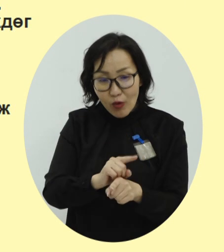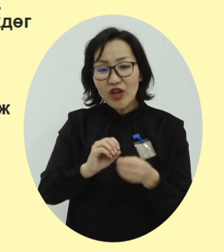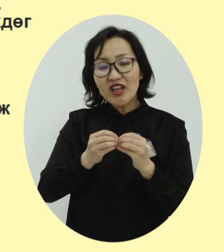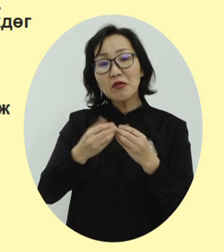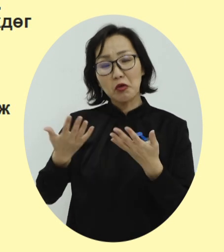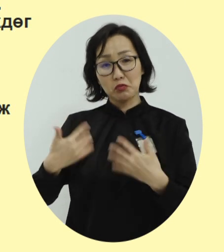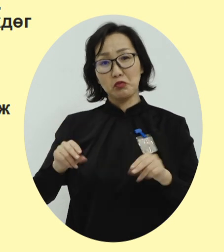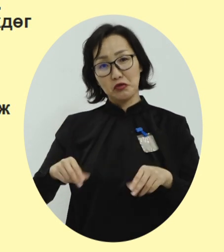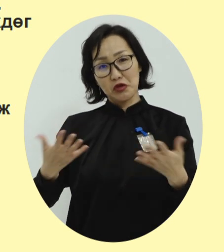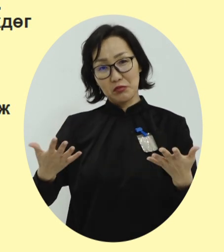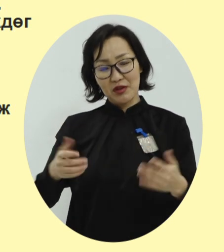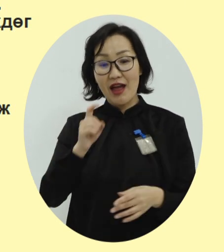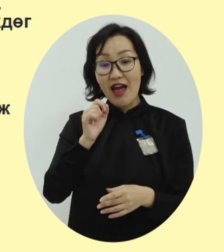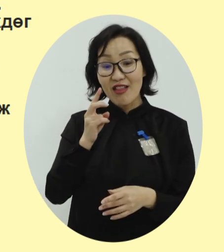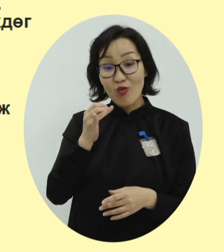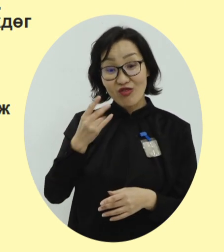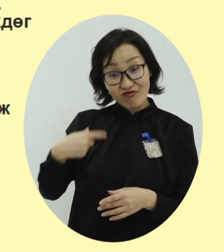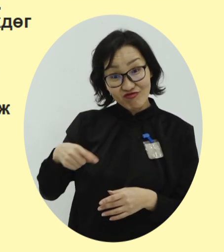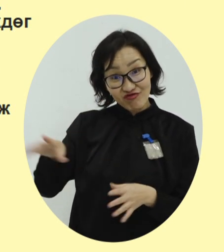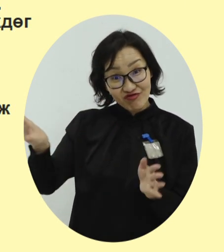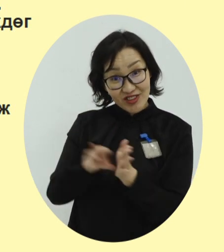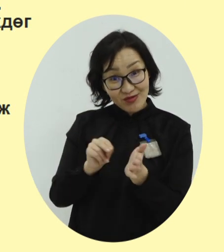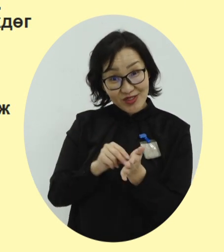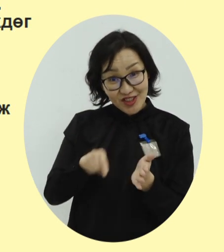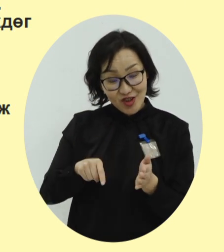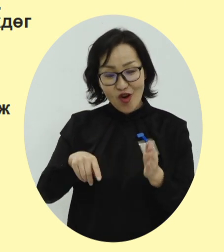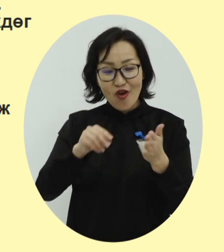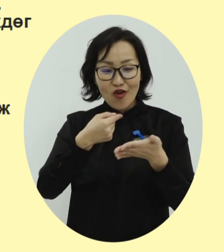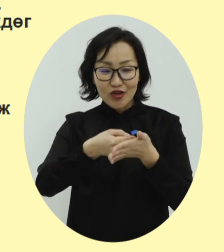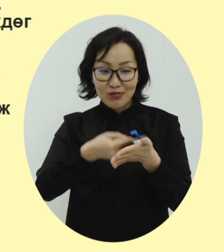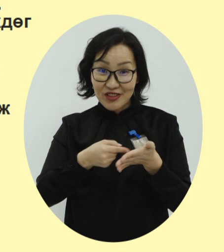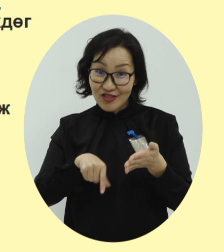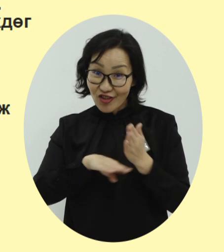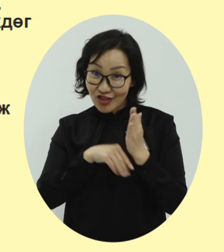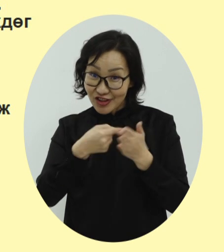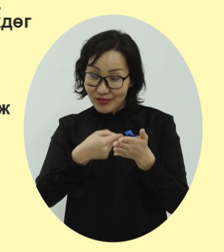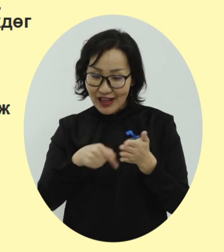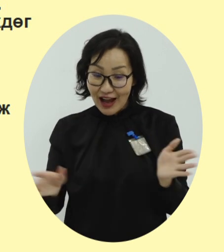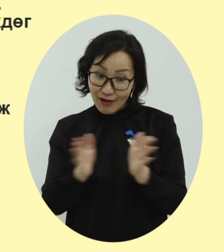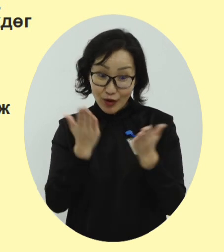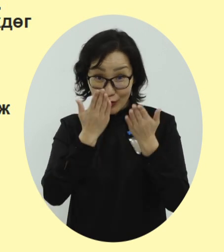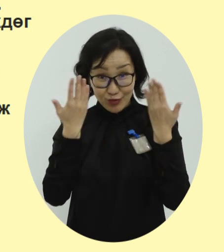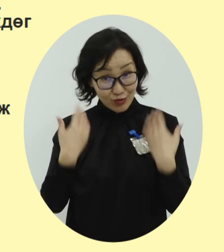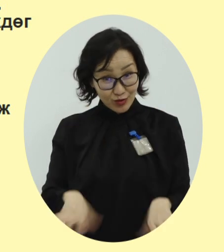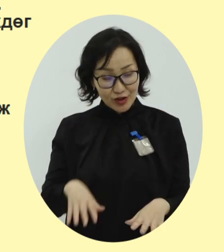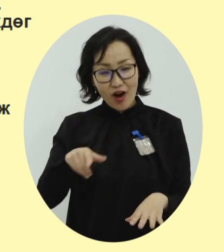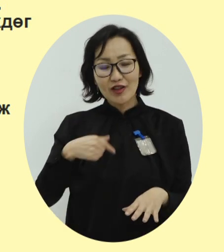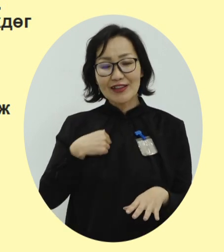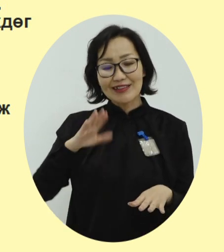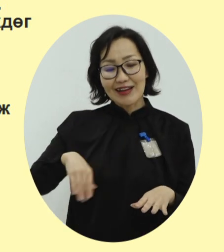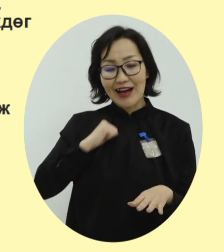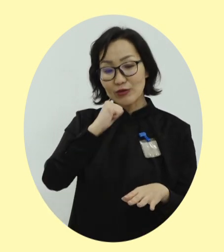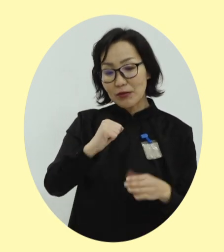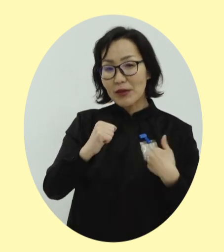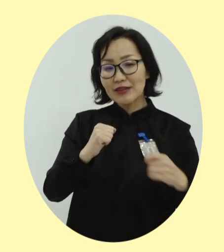Халиуна. Одоо бүгдээрээ Халиунагийн бичсэн өдрийн тэмдэглэлийг хамтдаа уншсан бол дараах асуултанд